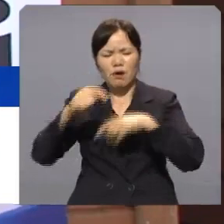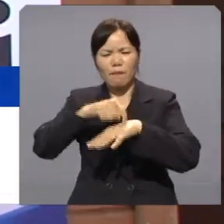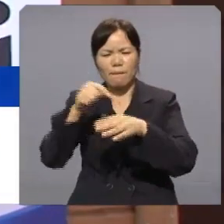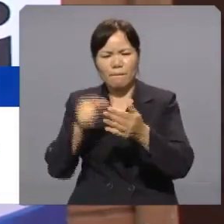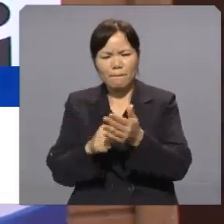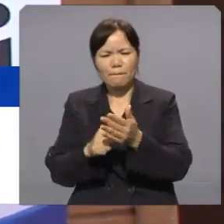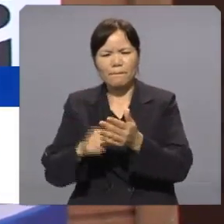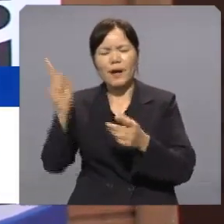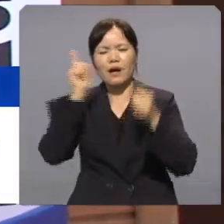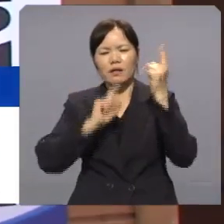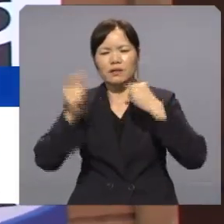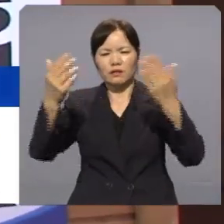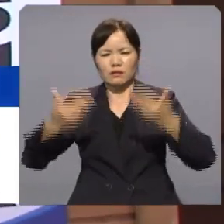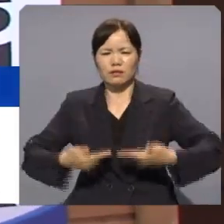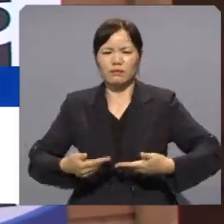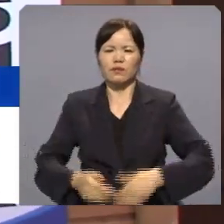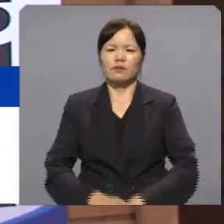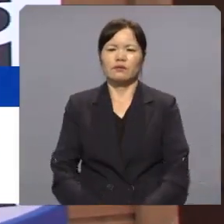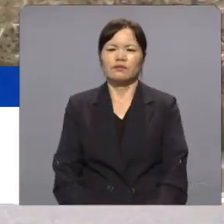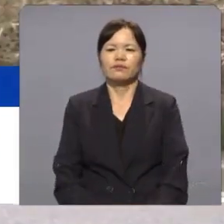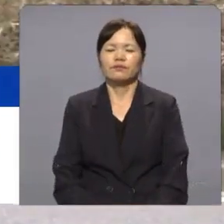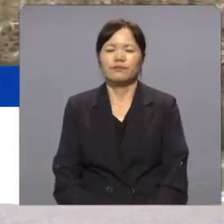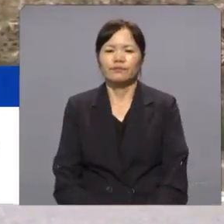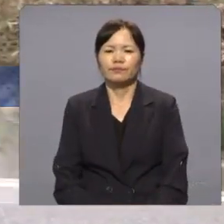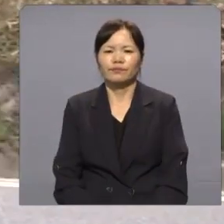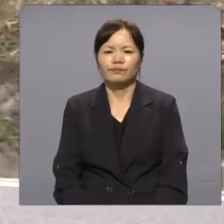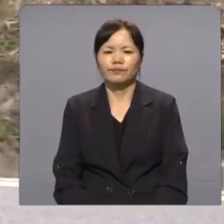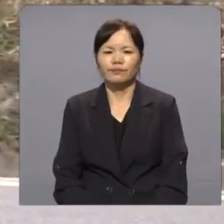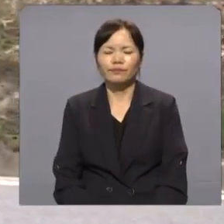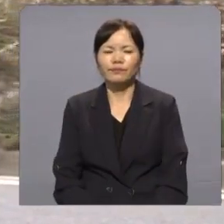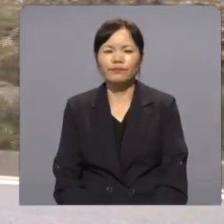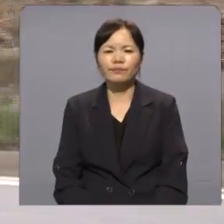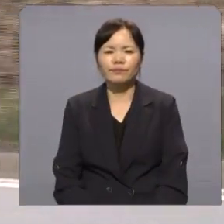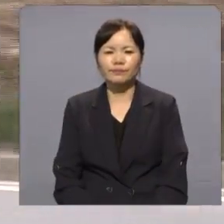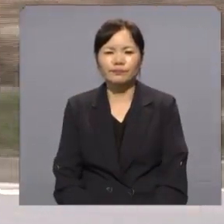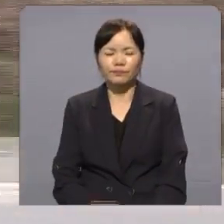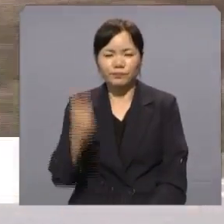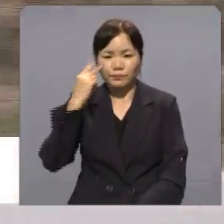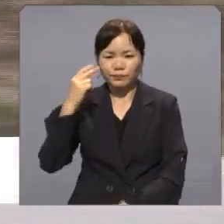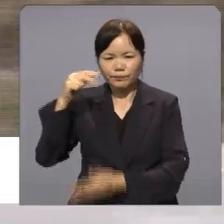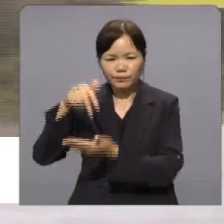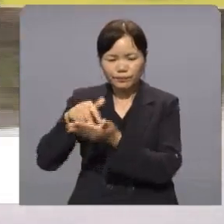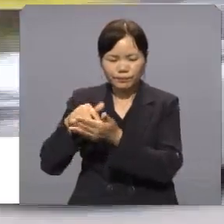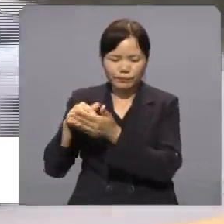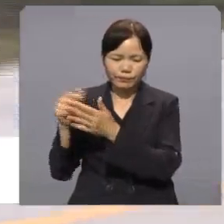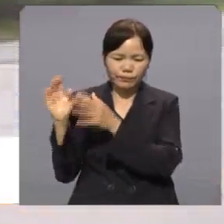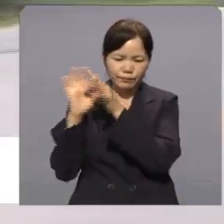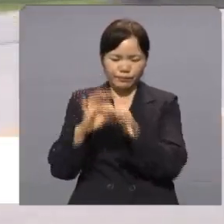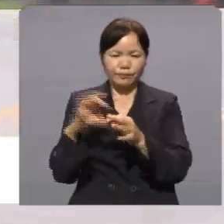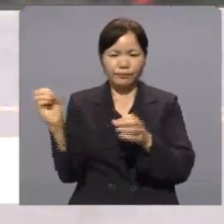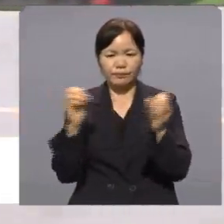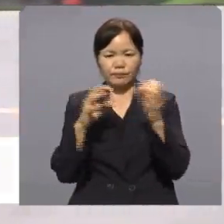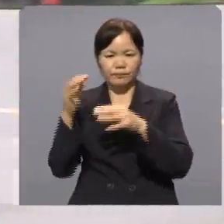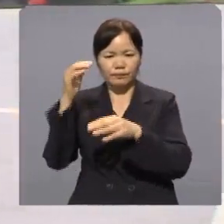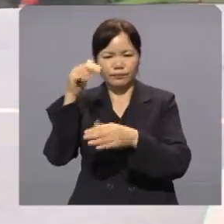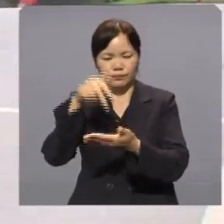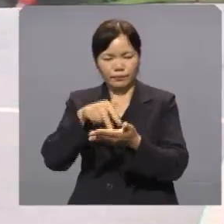더 진짜 어떻게 보면 마음에 그 상처만. 미 측은 대화를 이어가겠다는